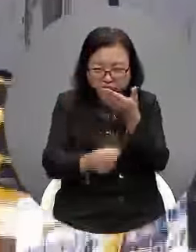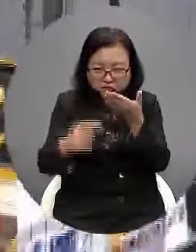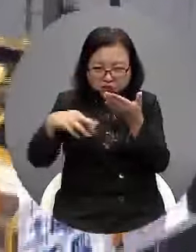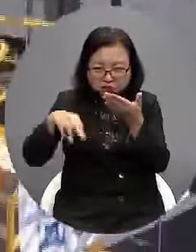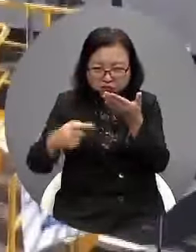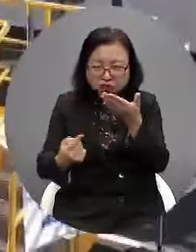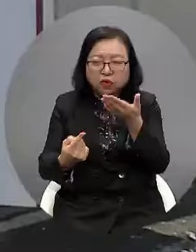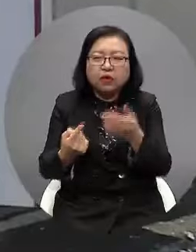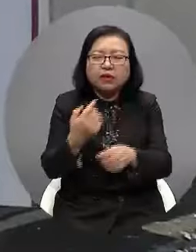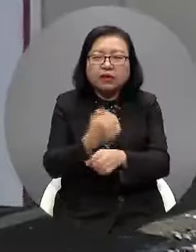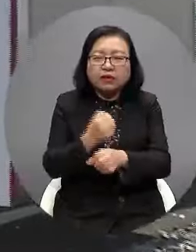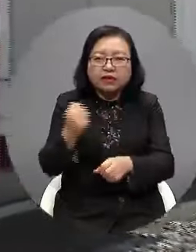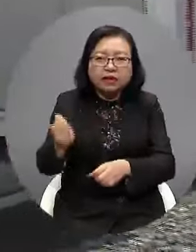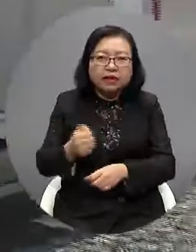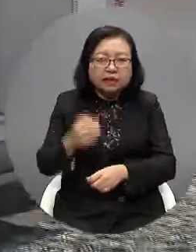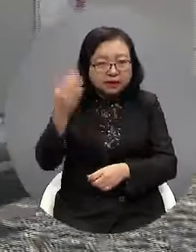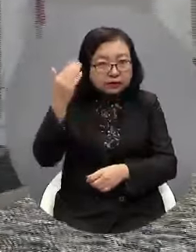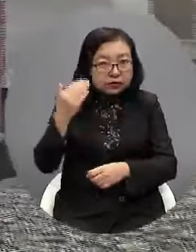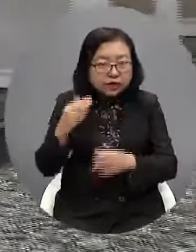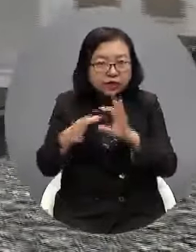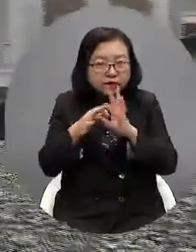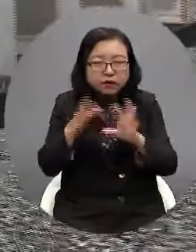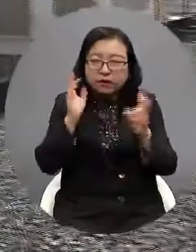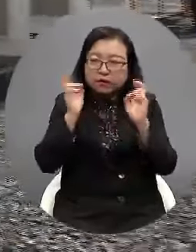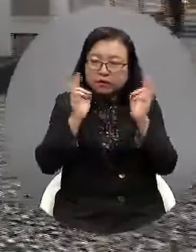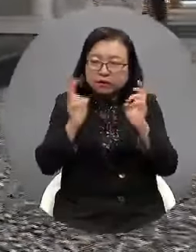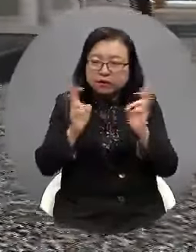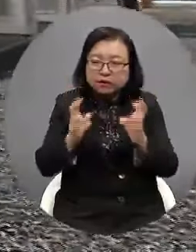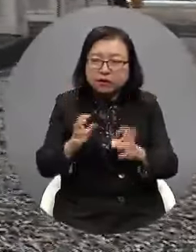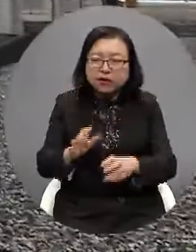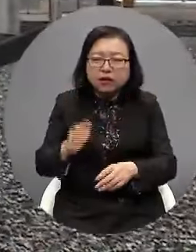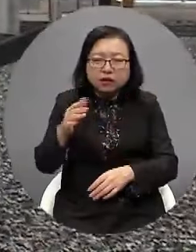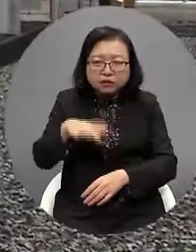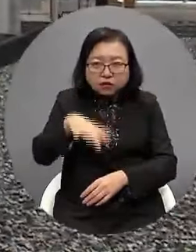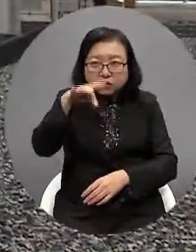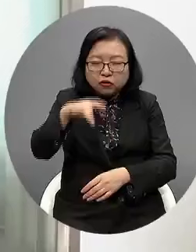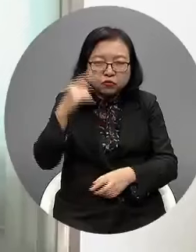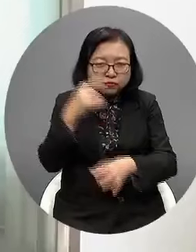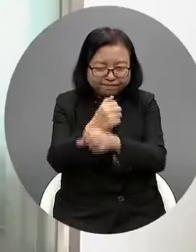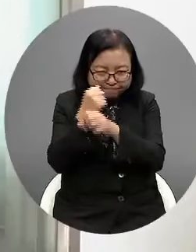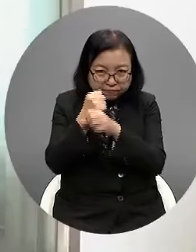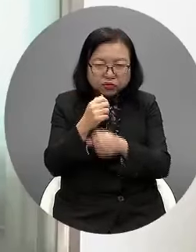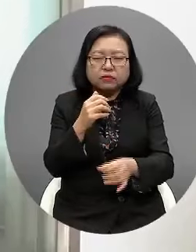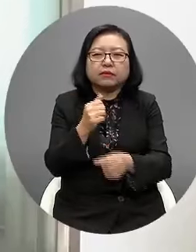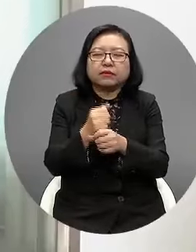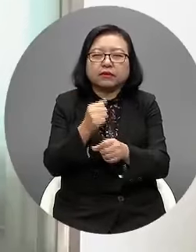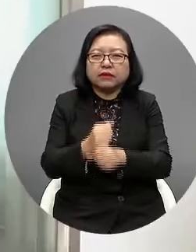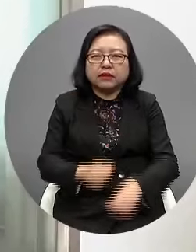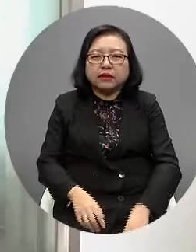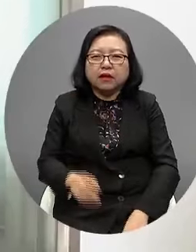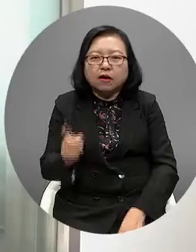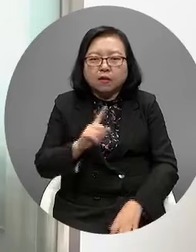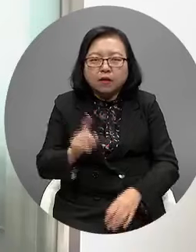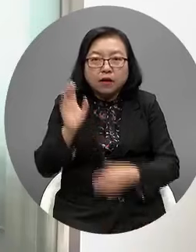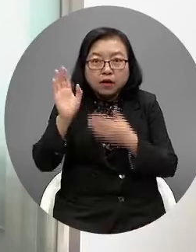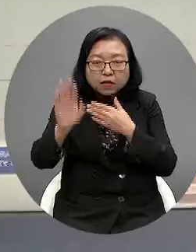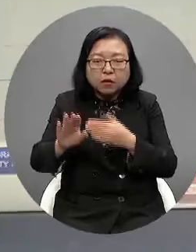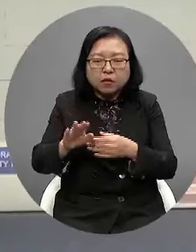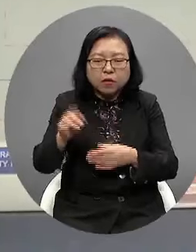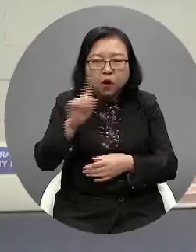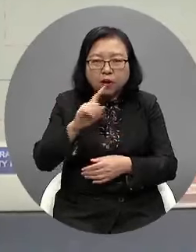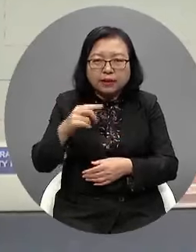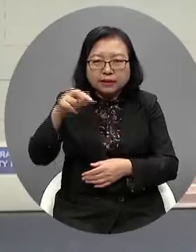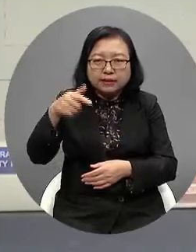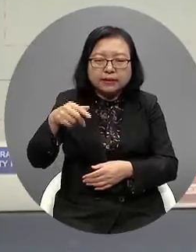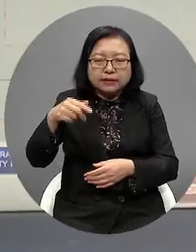산업용 특수 가스 제조 업체가 상업용 모듈을 국내 최초로 개발했습니다. 남은 질소는 기체로 산화돼 기존